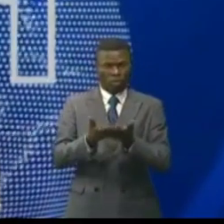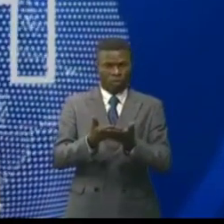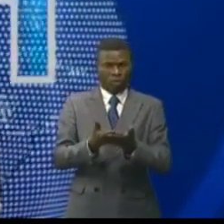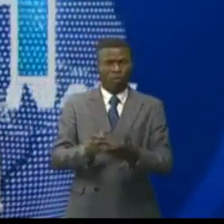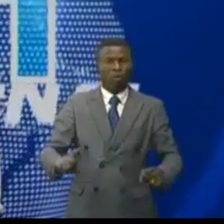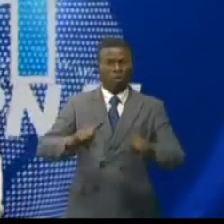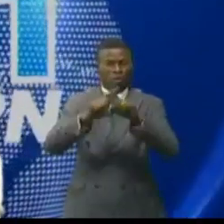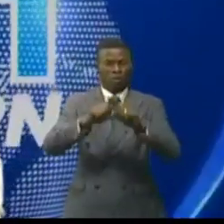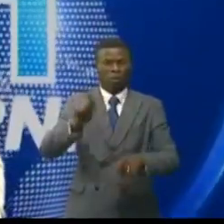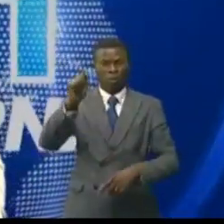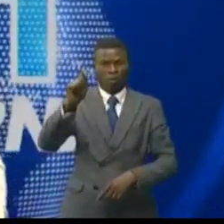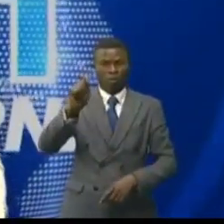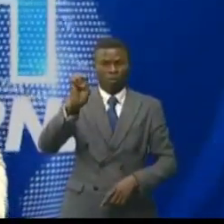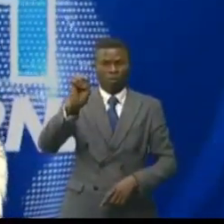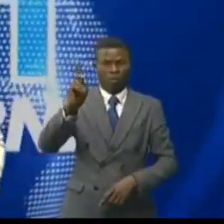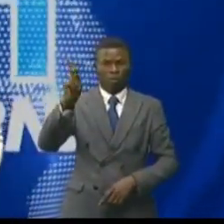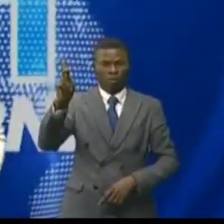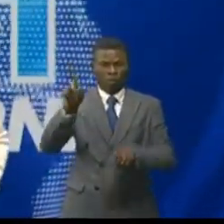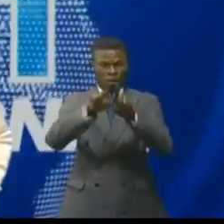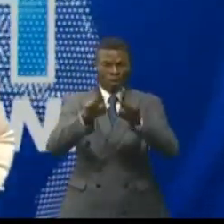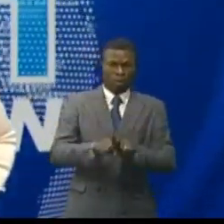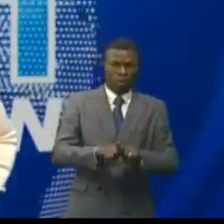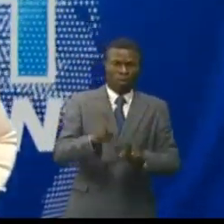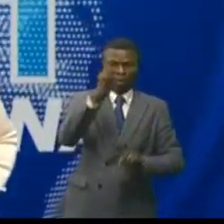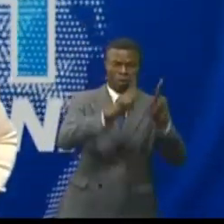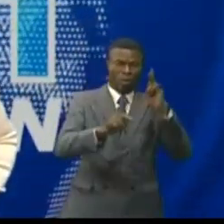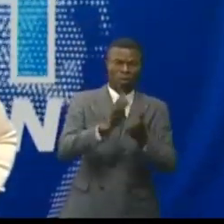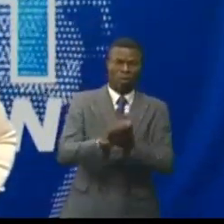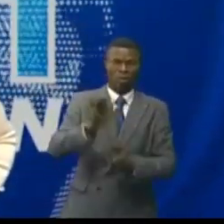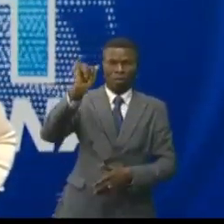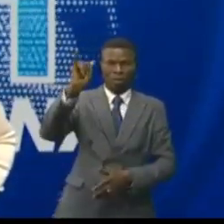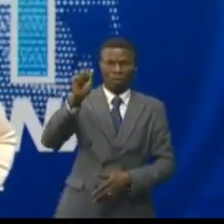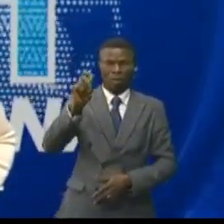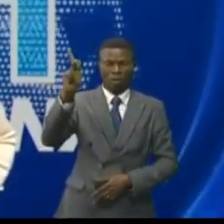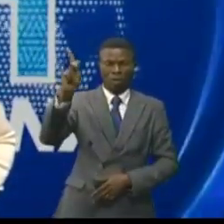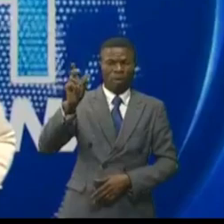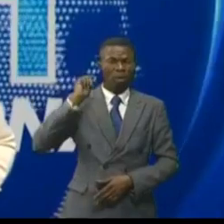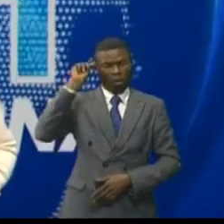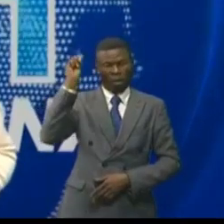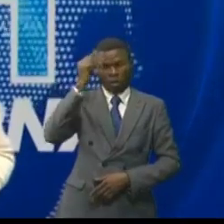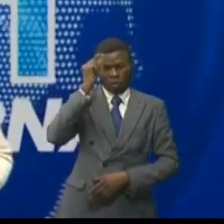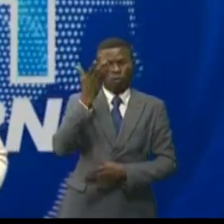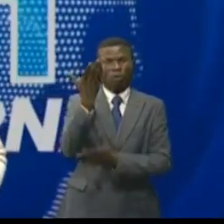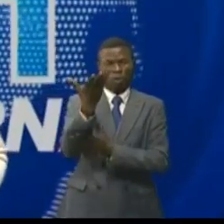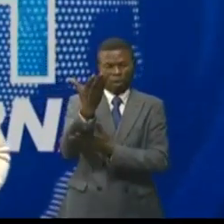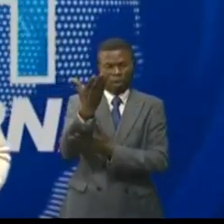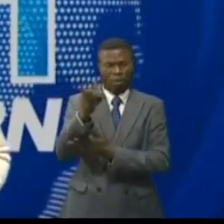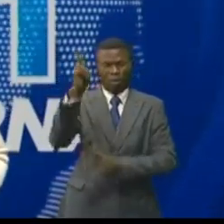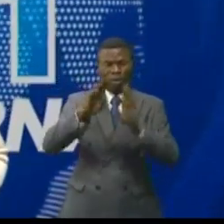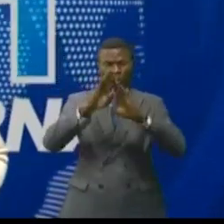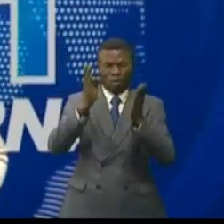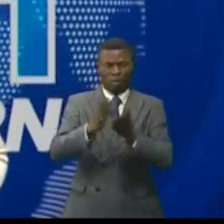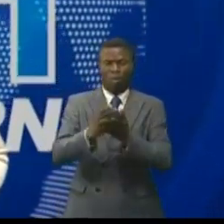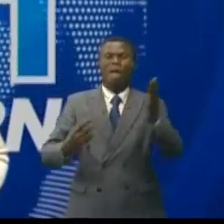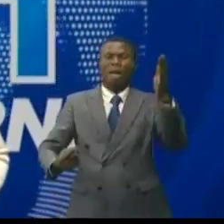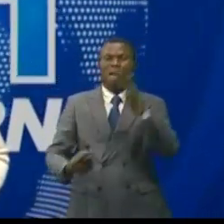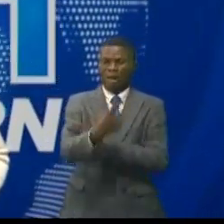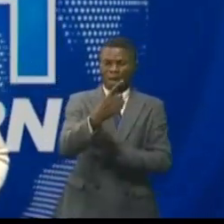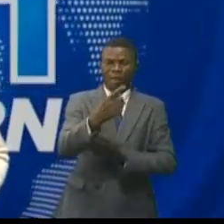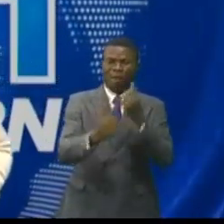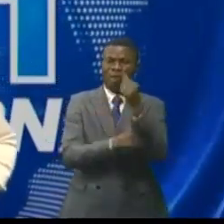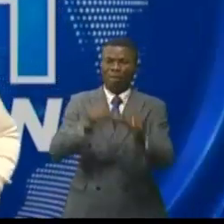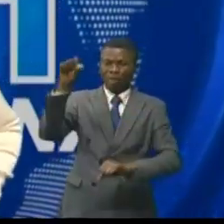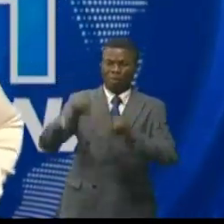conflit Tekeyaka, le gouvernement appelle la population à dénoncer les infiltrés. Il y a une main noire derrière les atrocités